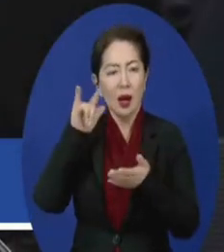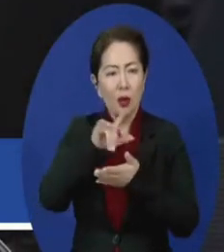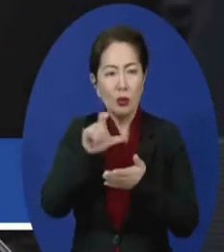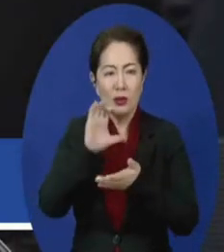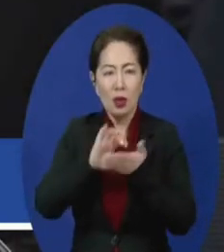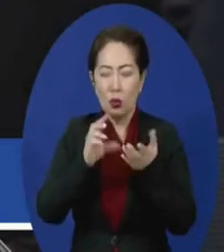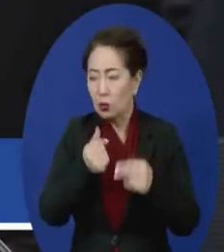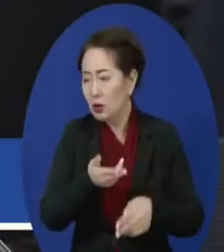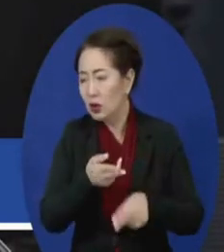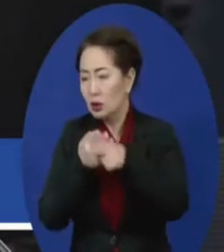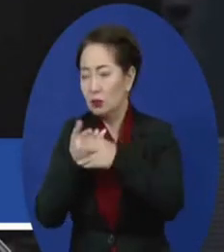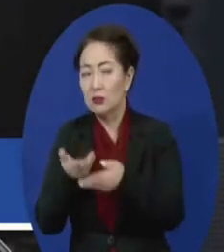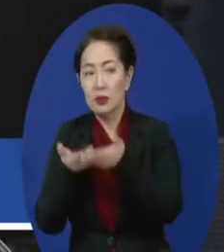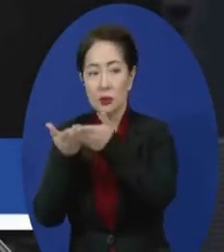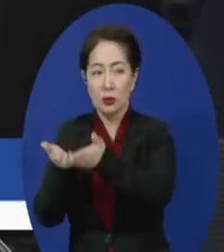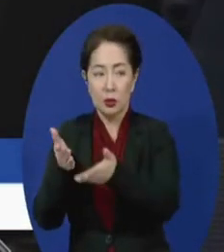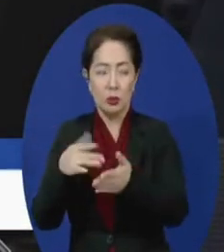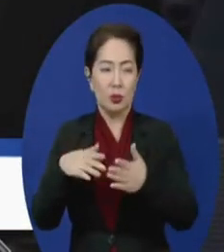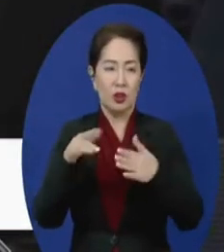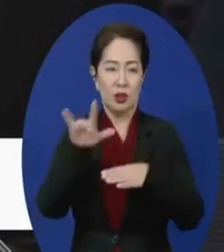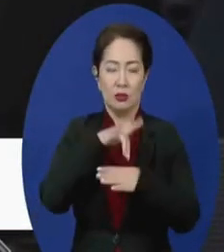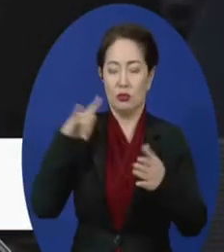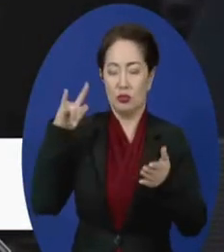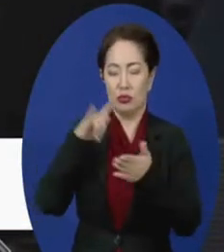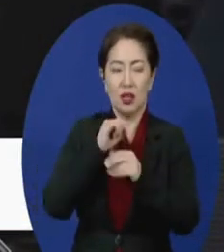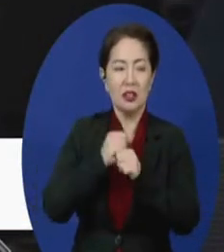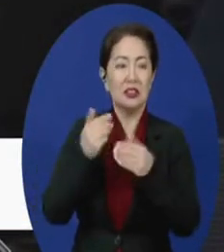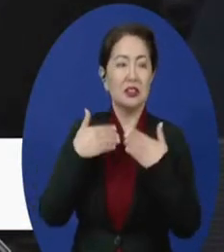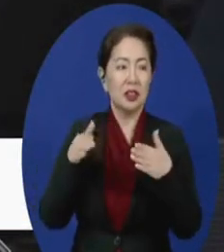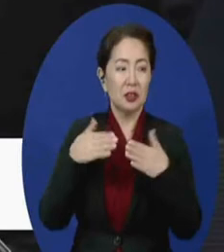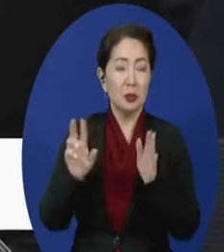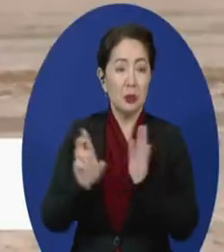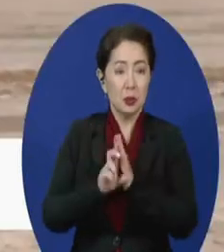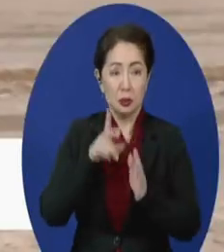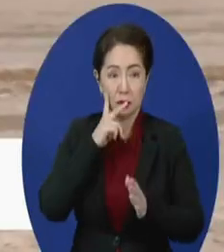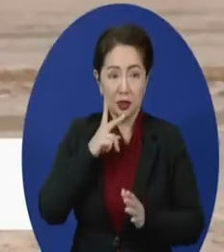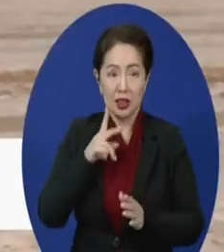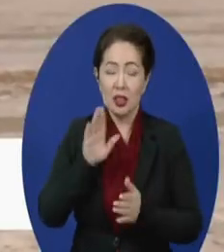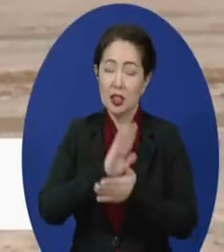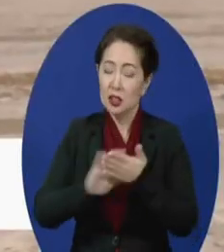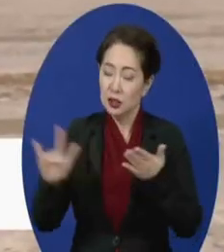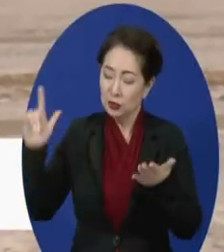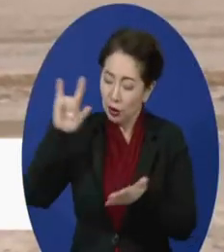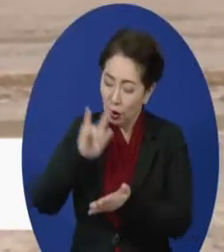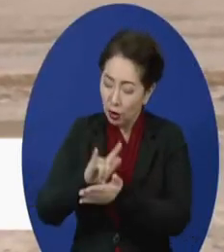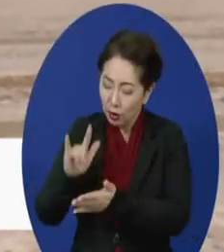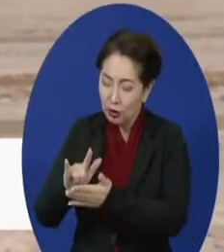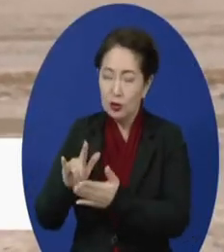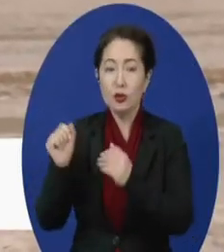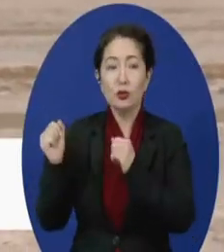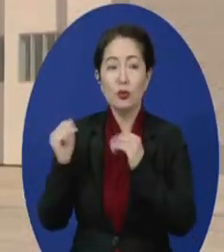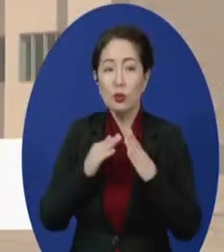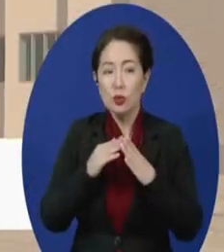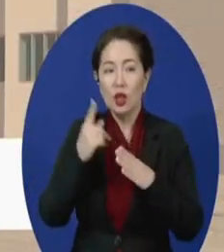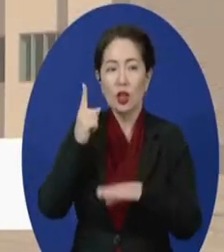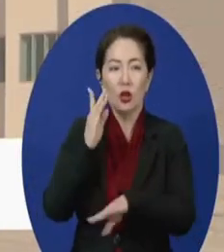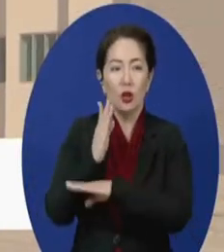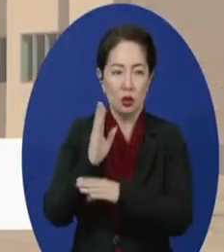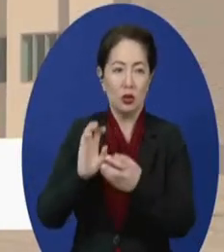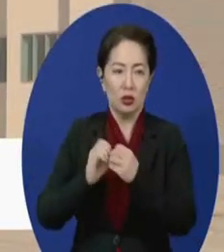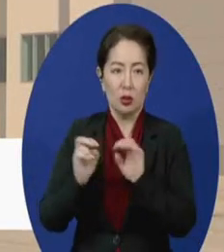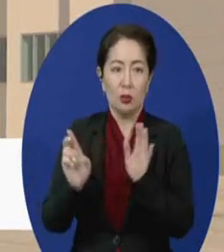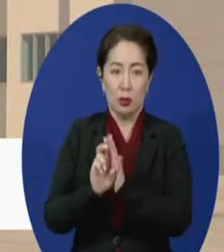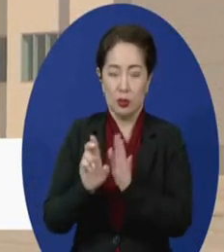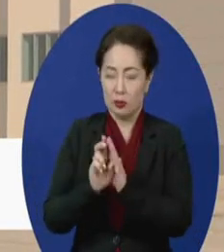дэмжлэг үзүүлбэл шинэ нисэх онгоцны буудлын үйл ажиллагаа жигдрэх боломжтой гэж харж байна. Шинэ нисэх онгоцны буудал руу нүүлгэн шилжүүлэлтийг 1 хоногийн дотор хийх